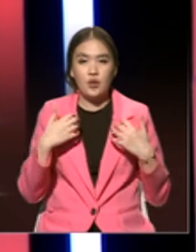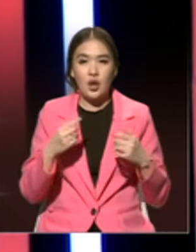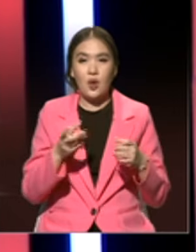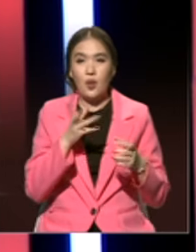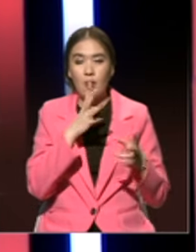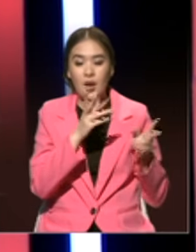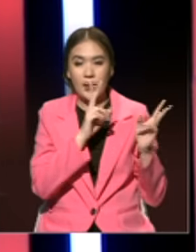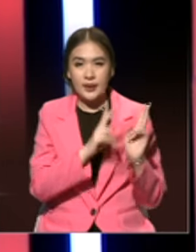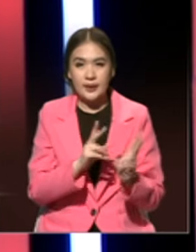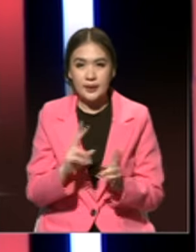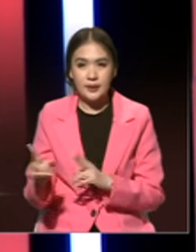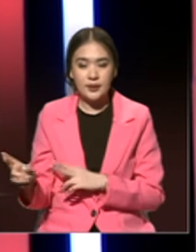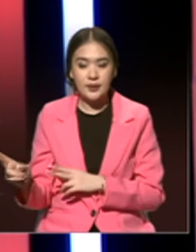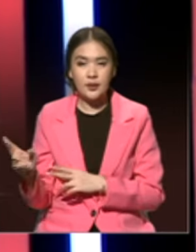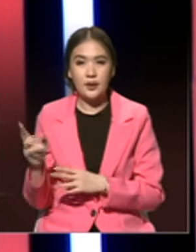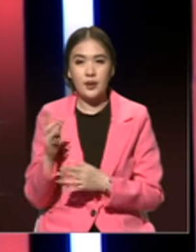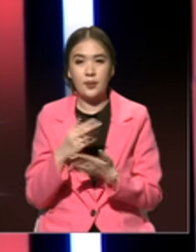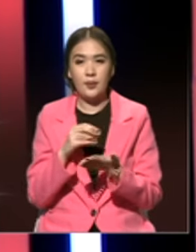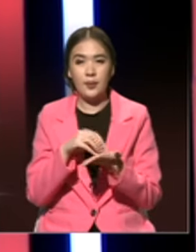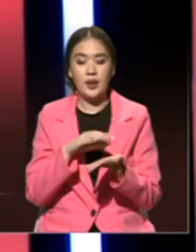енгізбеген үшін